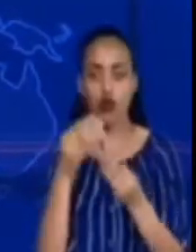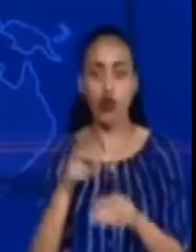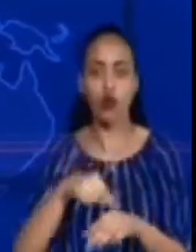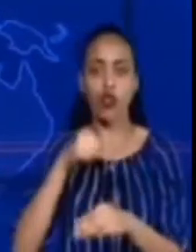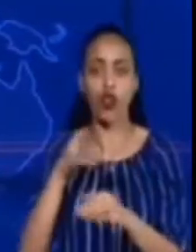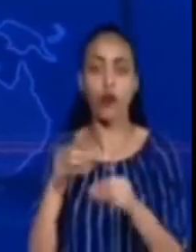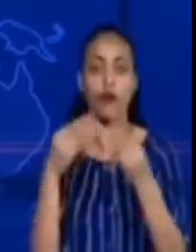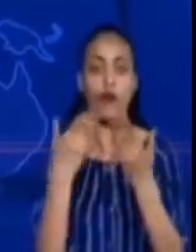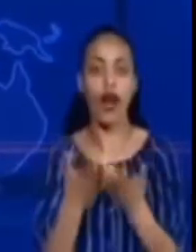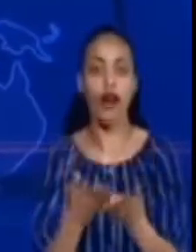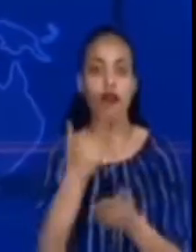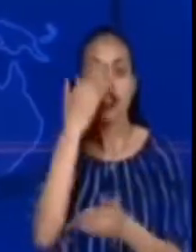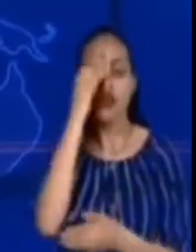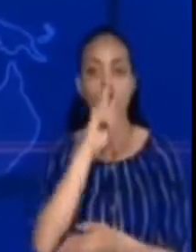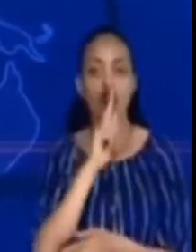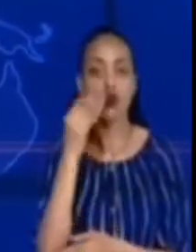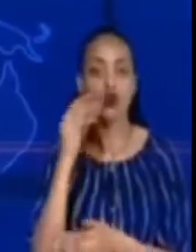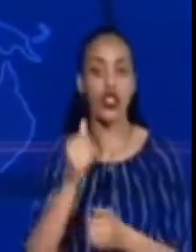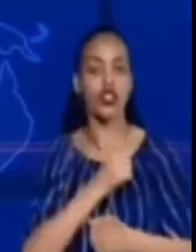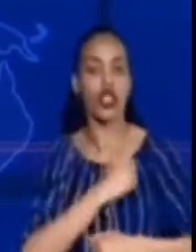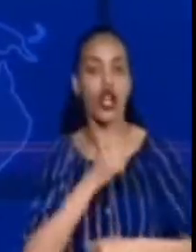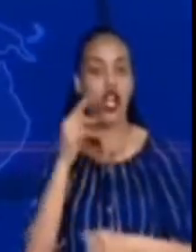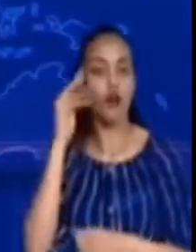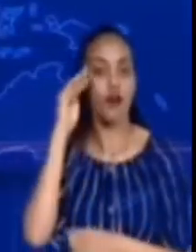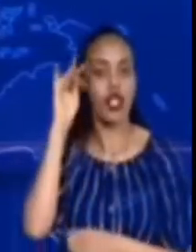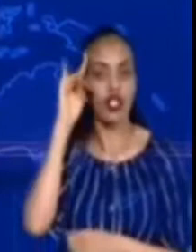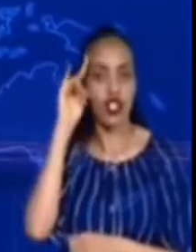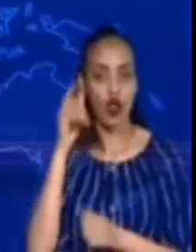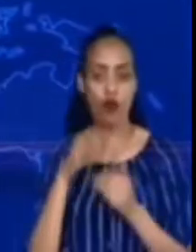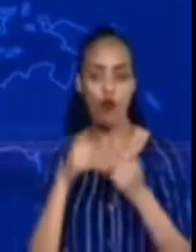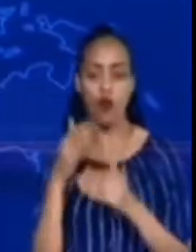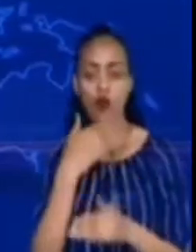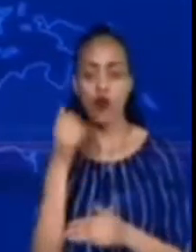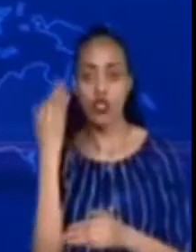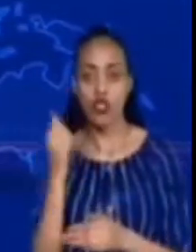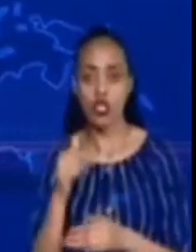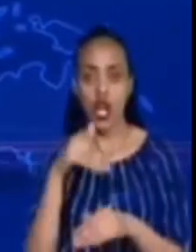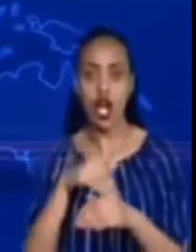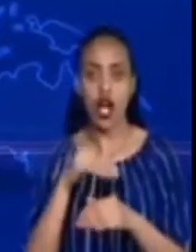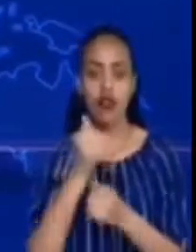እንጃ አንተ ወል አንተ እባብ ስለምትሆን ልጆች ራሱ እኔ እንጃ